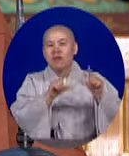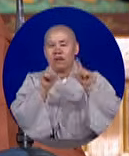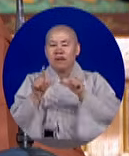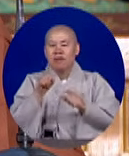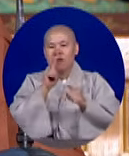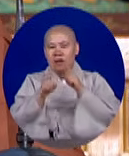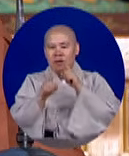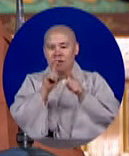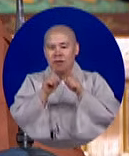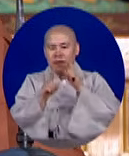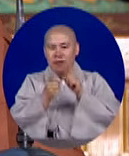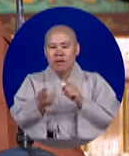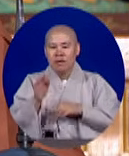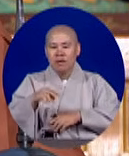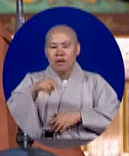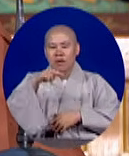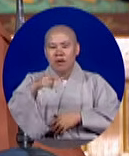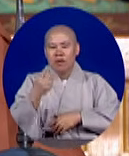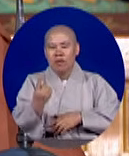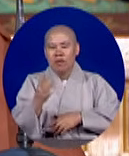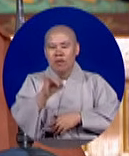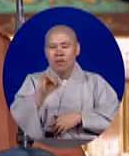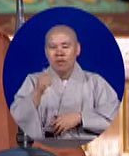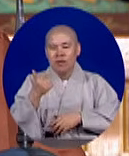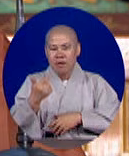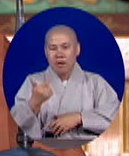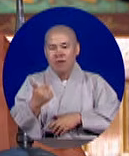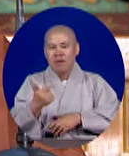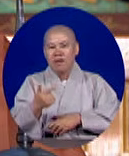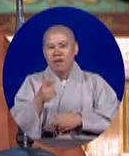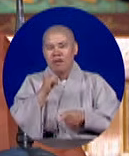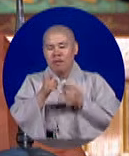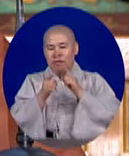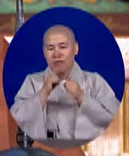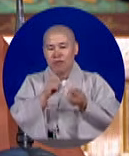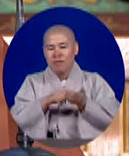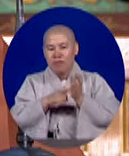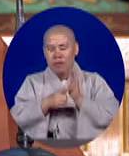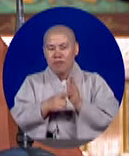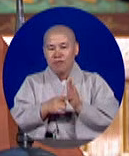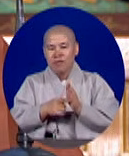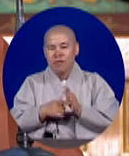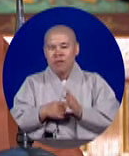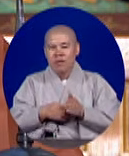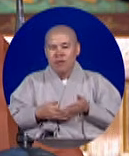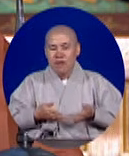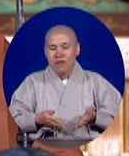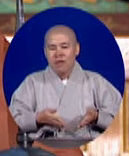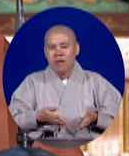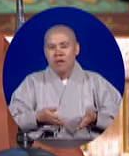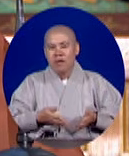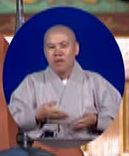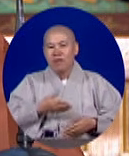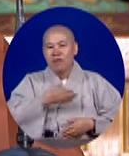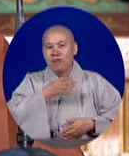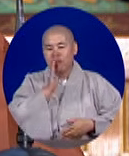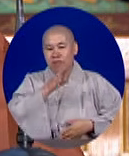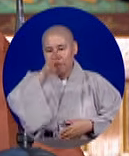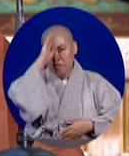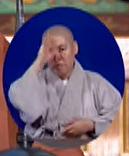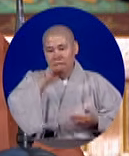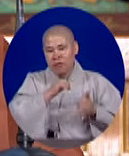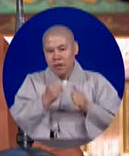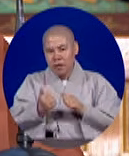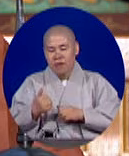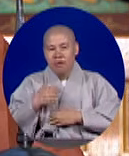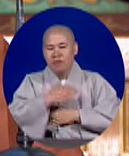그걸 도인이라고 그래요. 그러니까 이거 생로병사 하는 이 몸뚱이 가지고 상나가정에